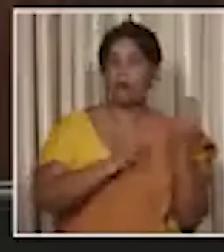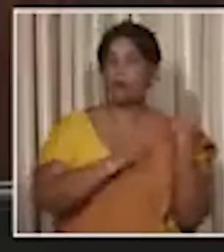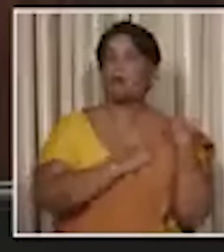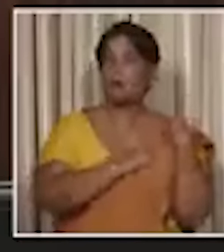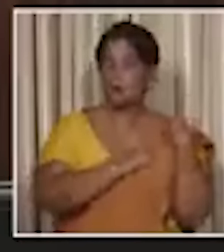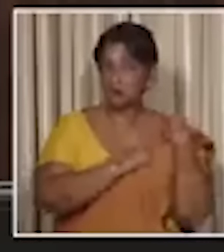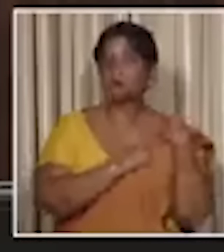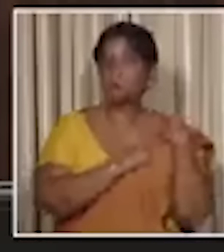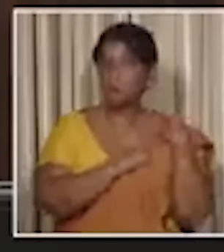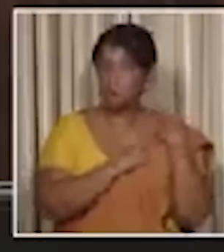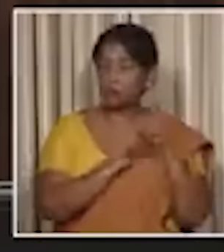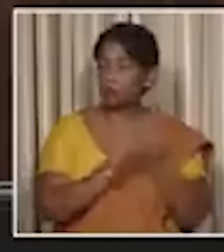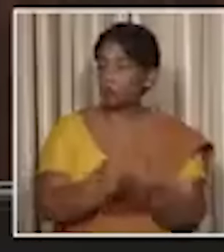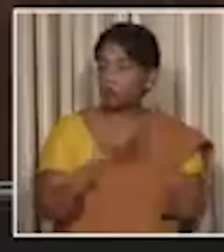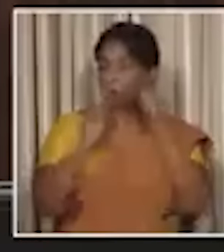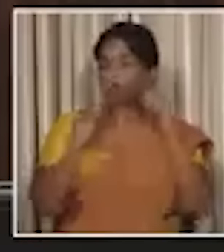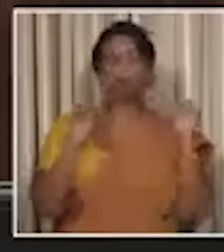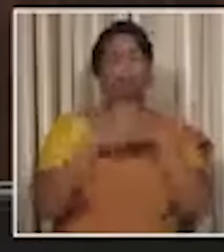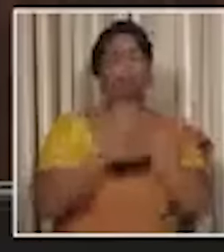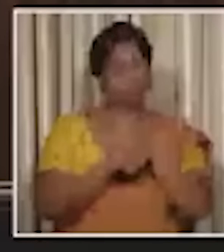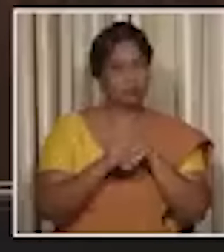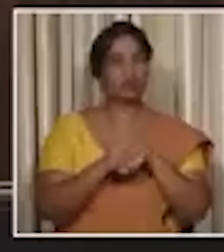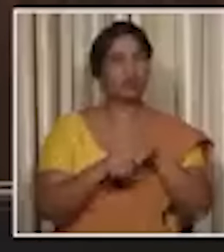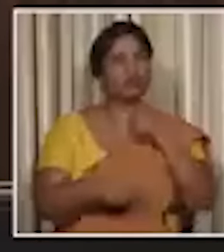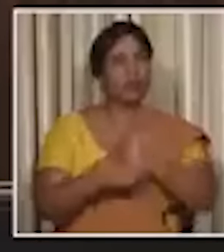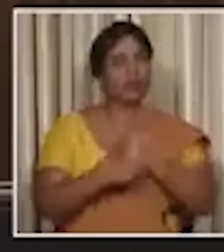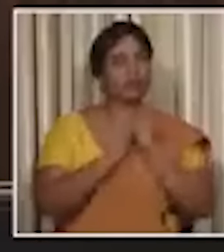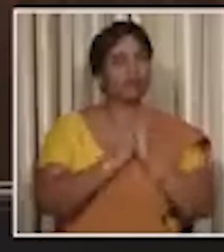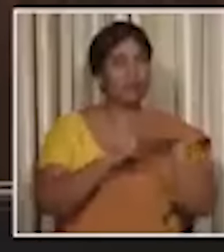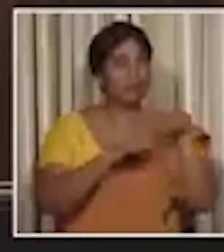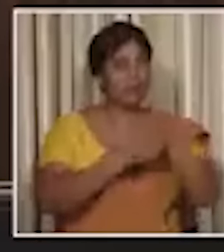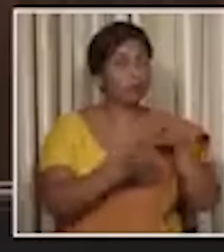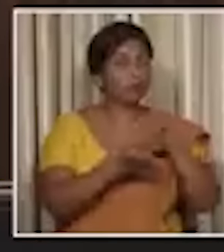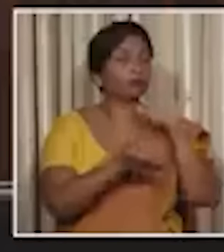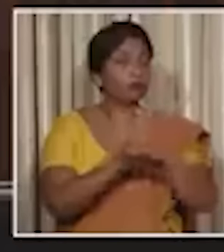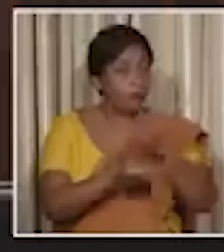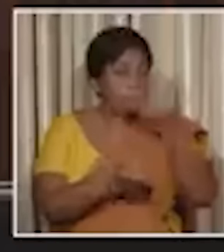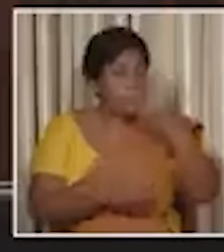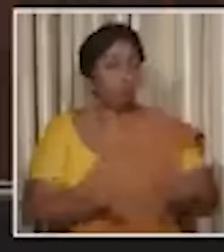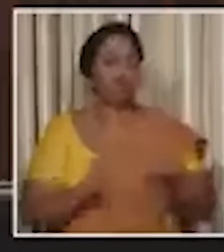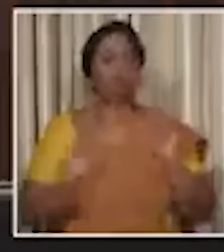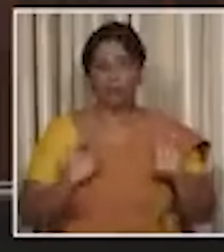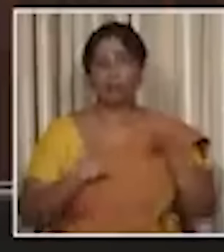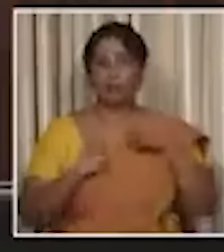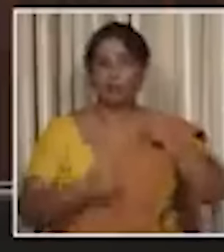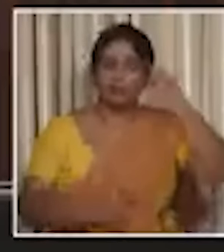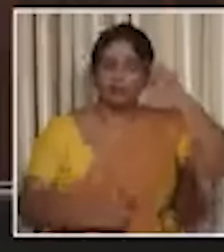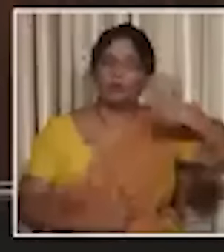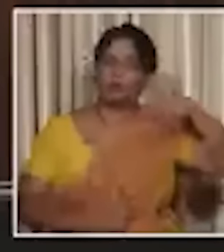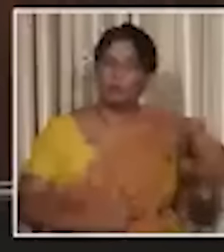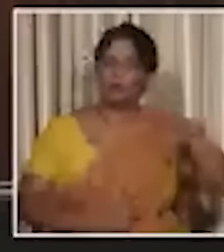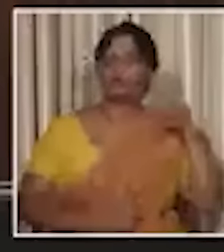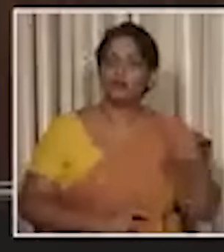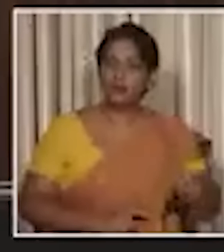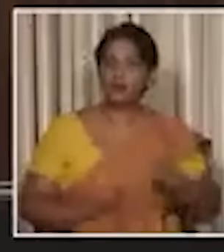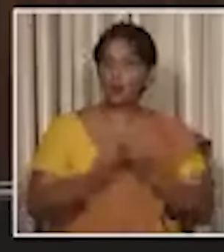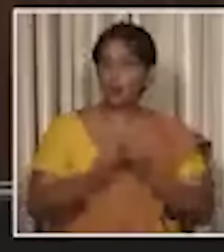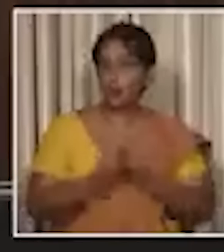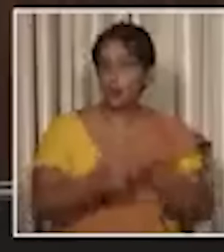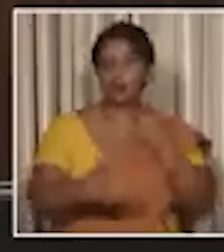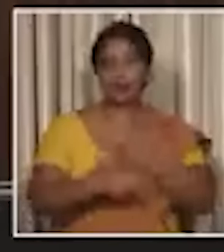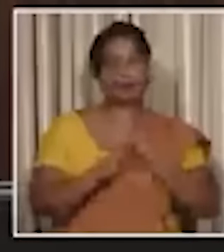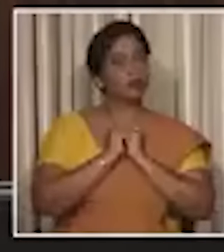ඊට සරිලන අනුගත වෙන රාජ්‍ය සේවයක් නිර්මාණය කරගන්න සමත් වුණොත් විතරයි තීරුම් අරගත්තා. ඒ අනුව අපි ජනාධි